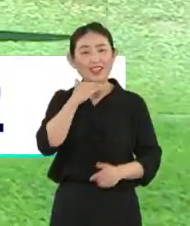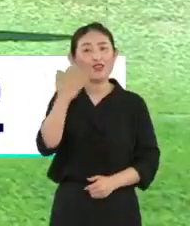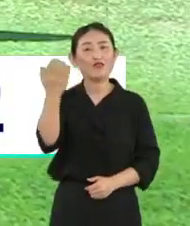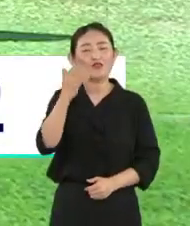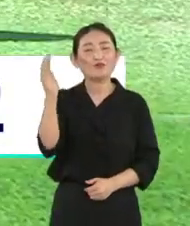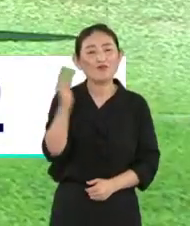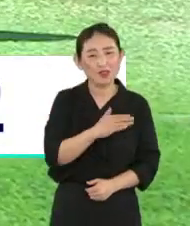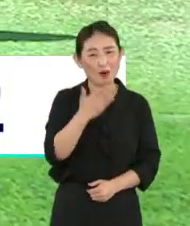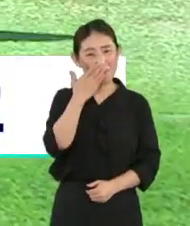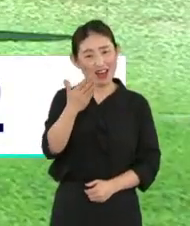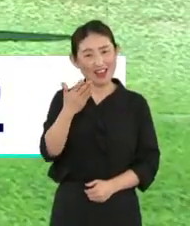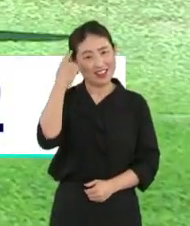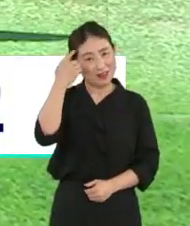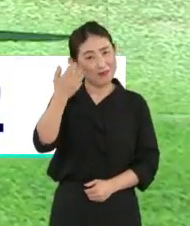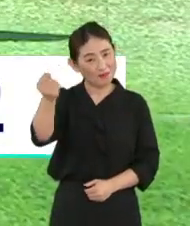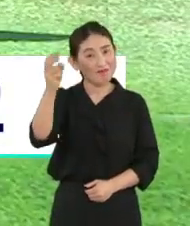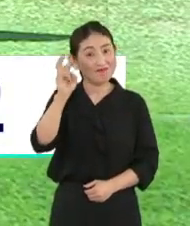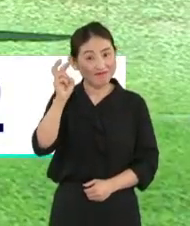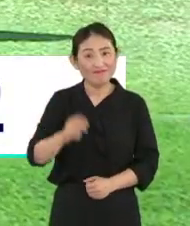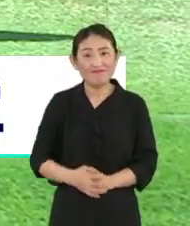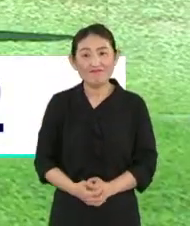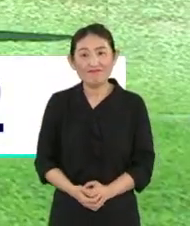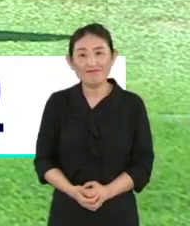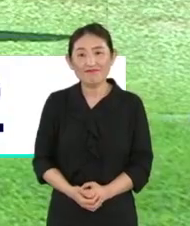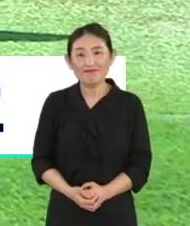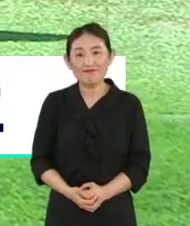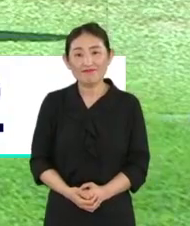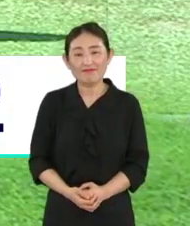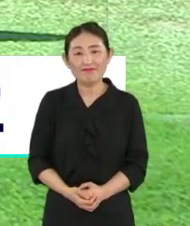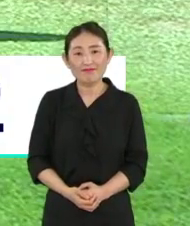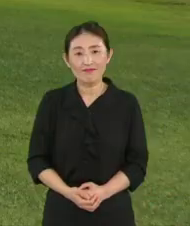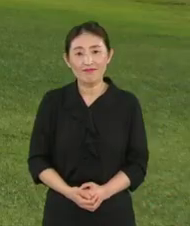생각이 드실 겁니다 김재범 기자가 만나봤습니다